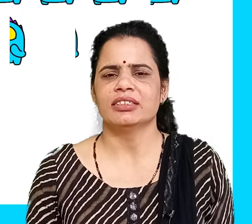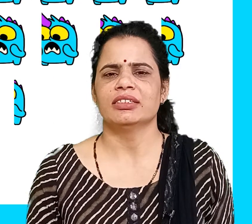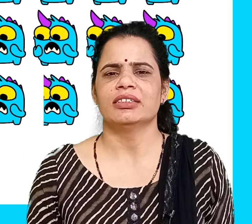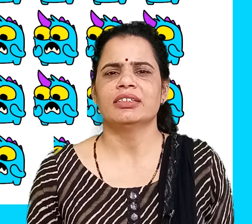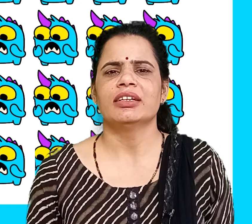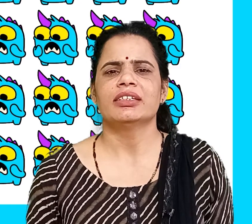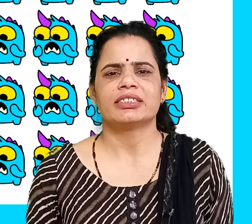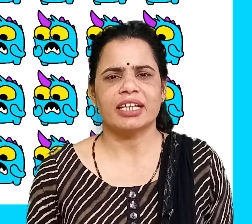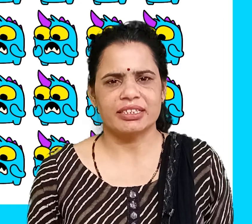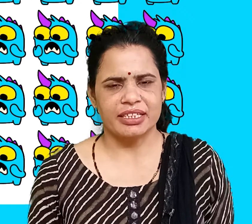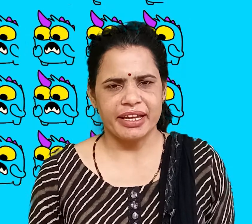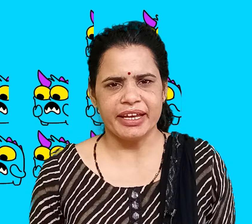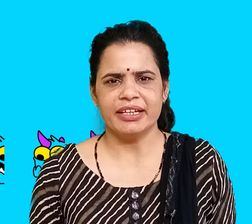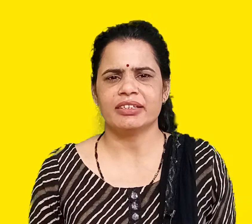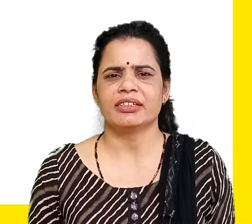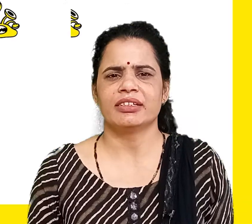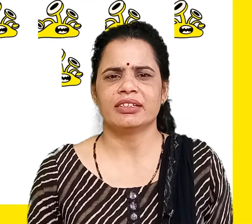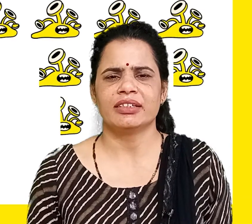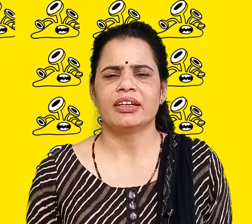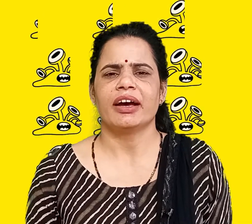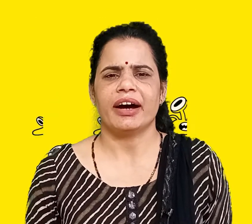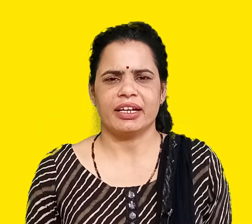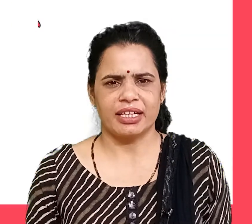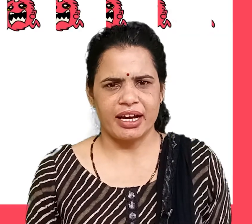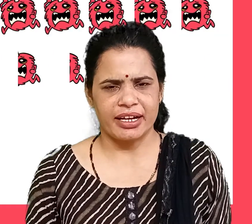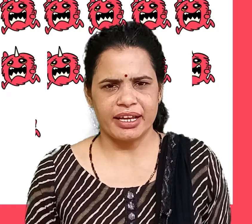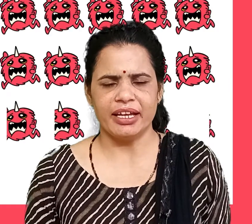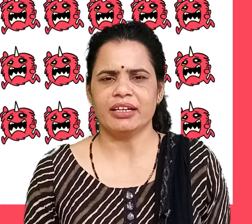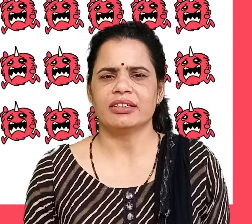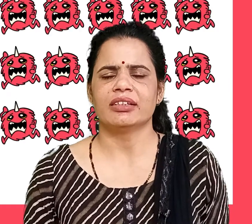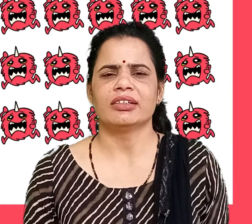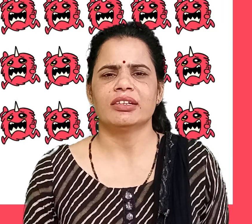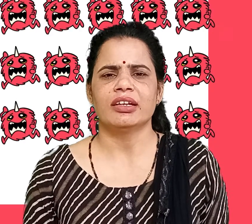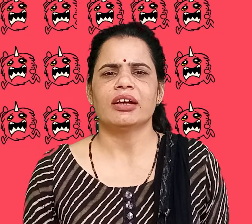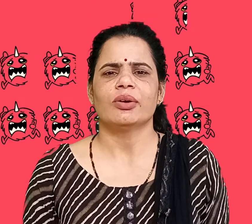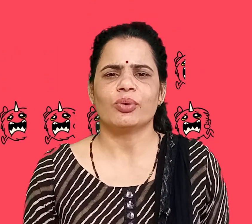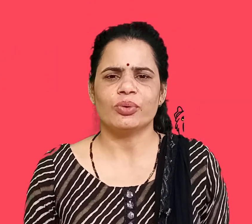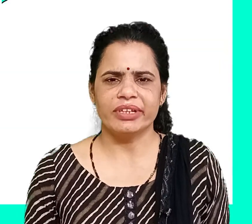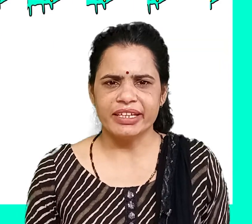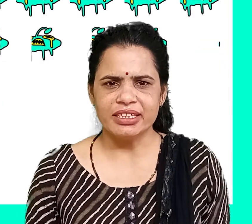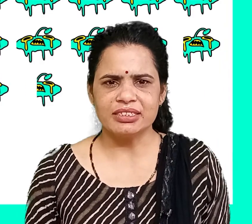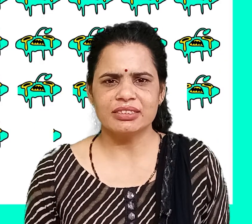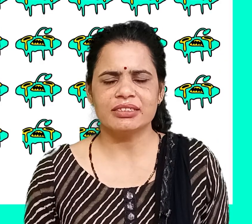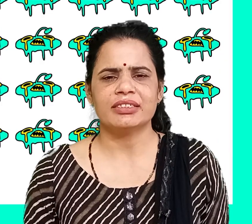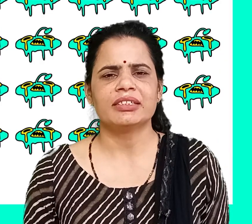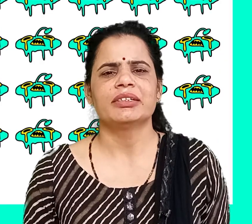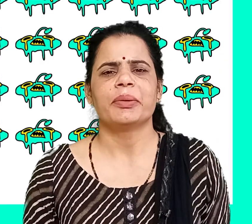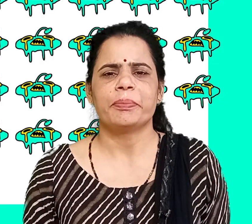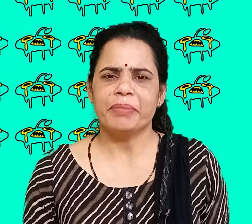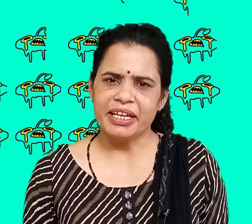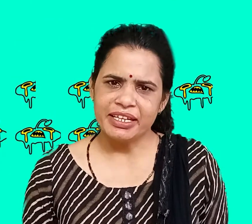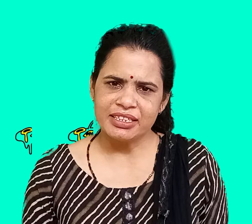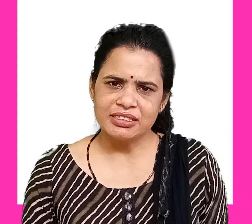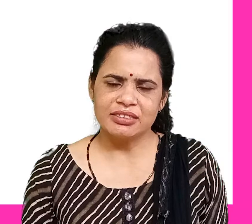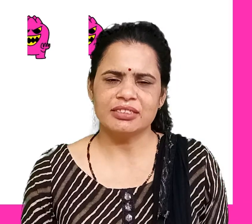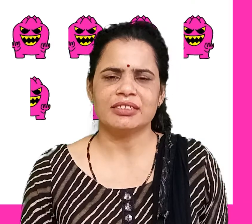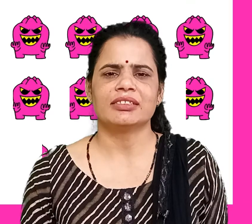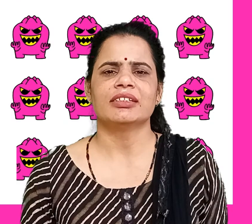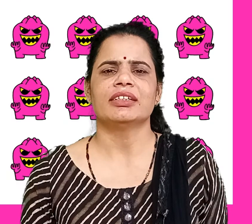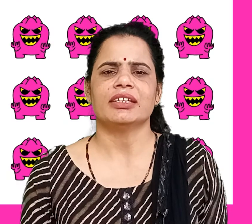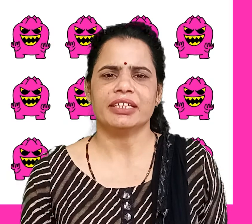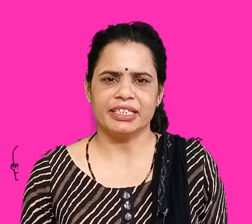16, 17, 18, 19,